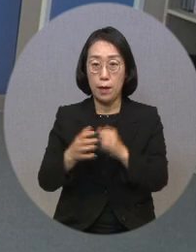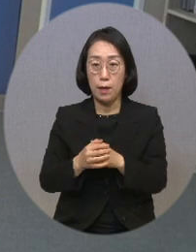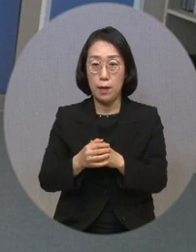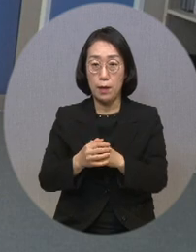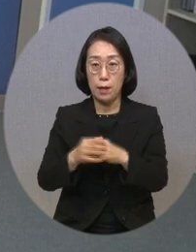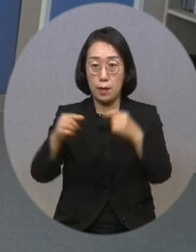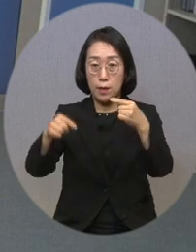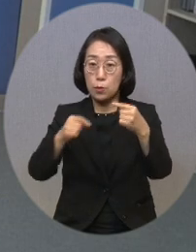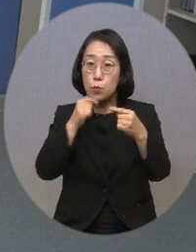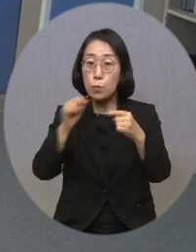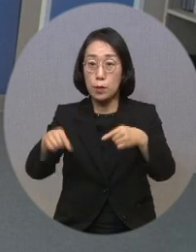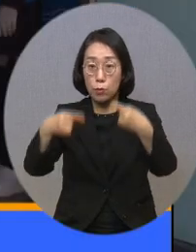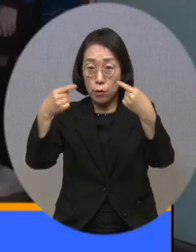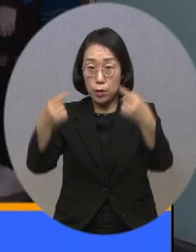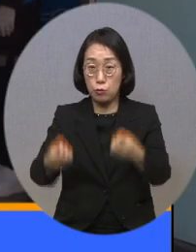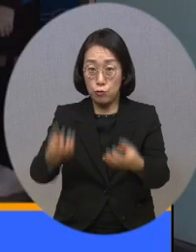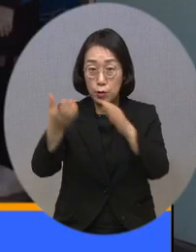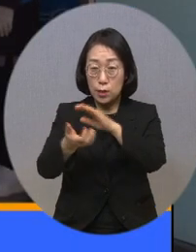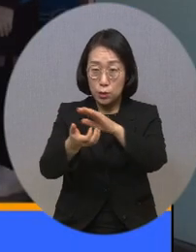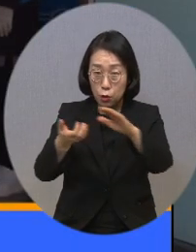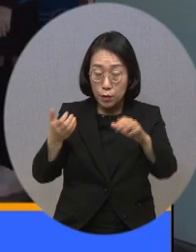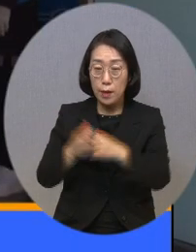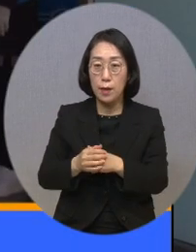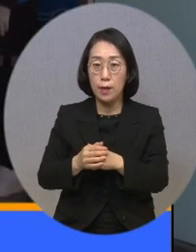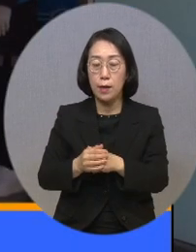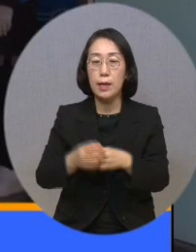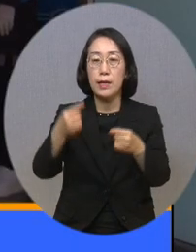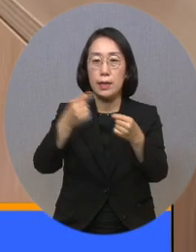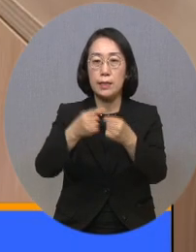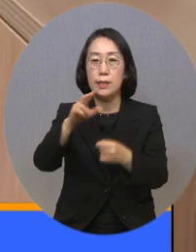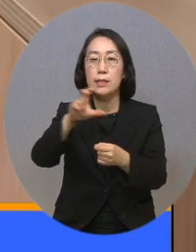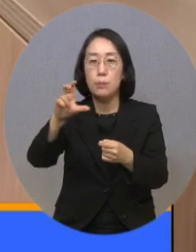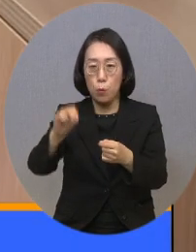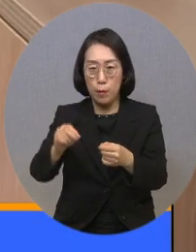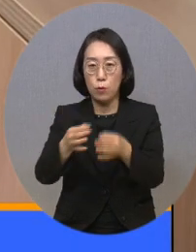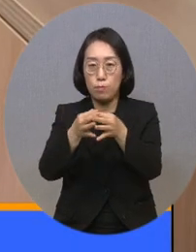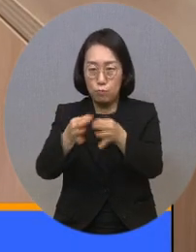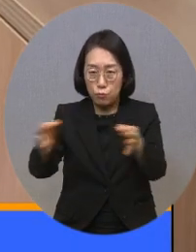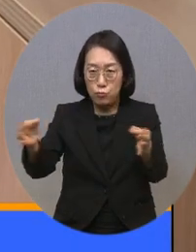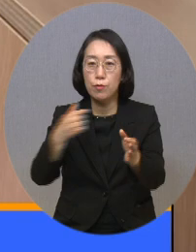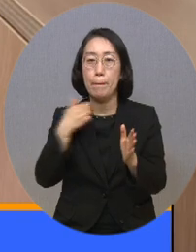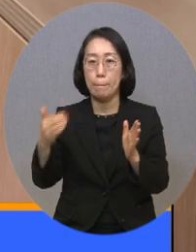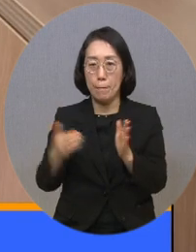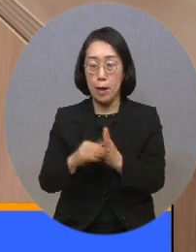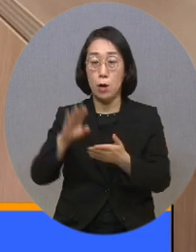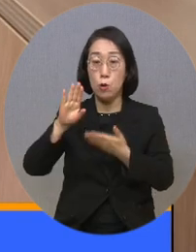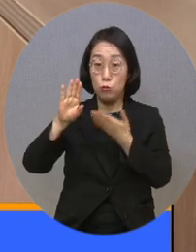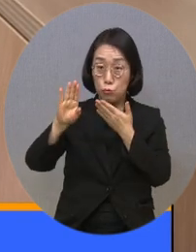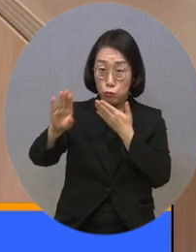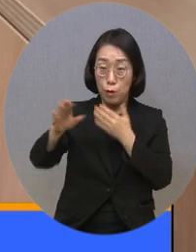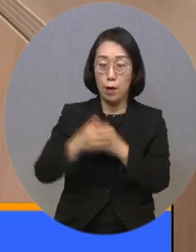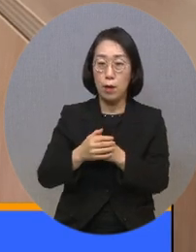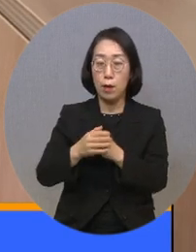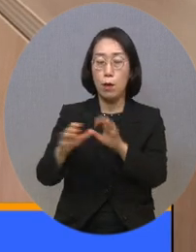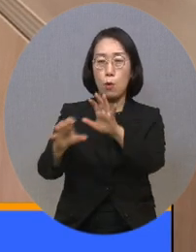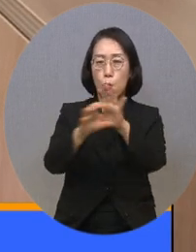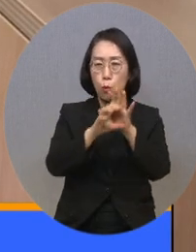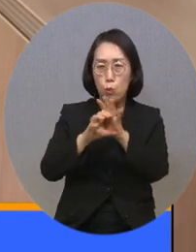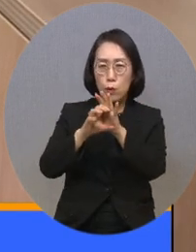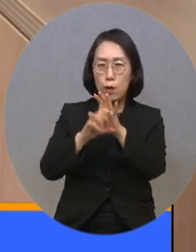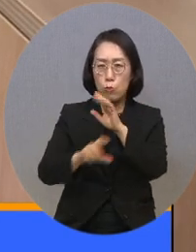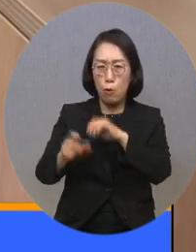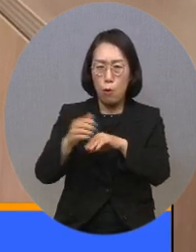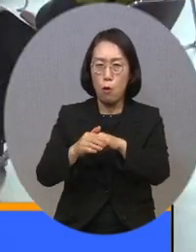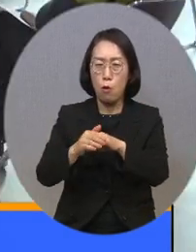앞두고 1차 네. 재난지원금을 25만 원을 지급을 했었습니다. 네. 또 그 이후에 또 코로나 상황이